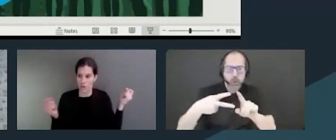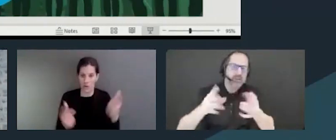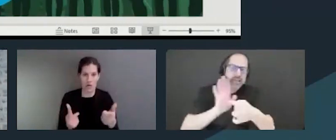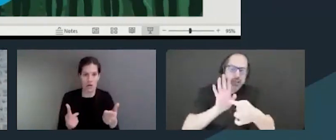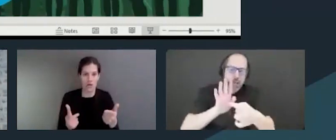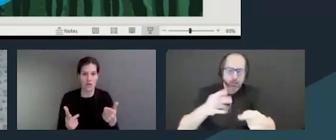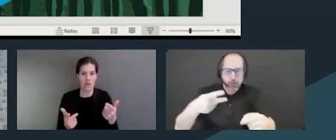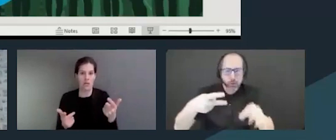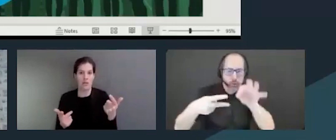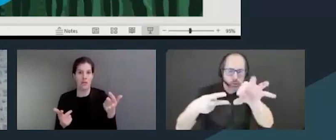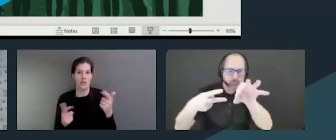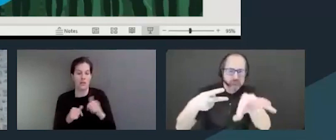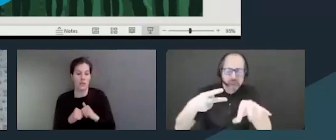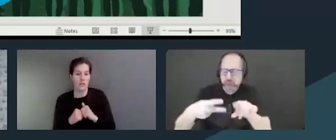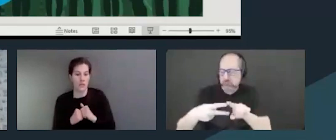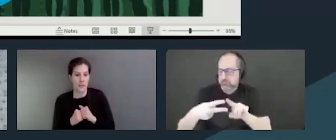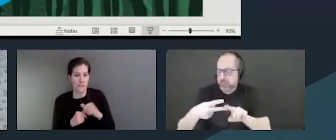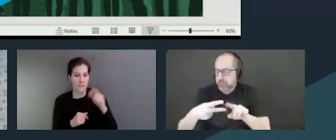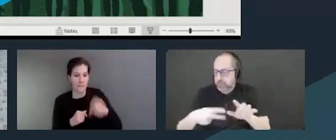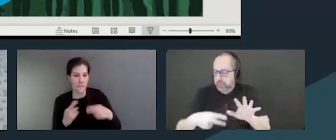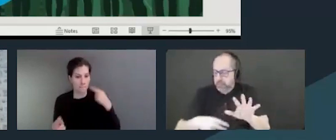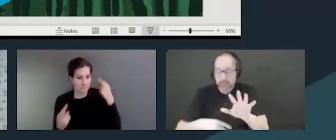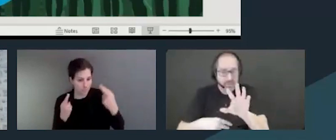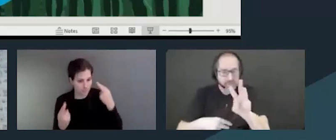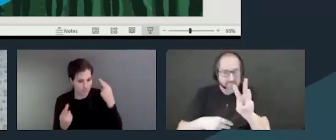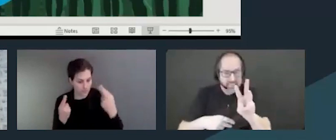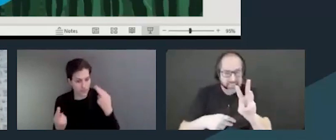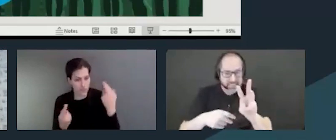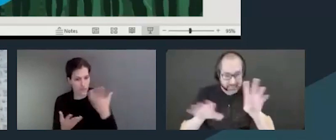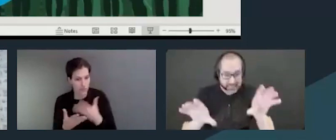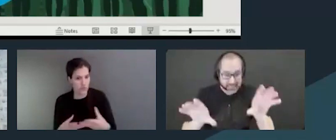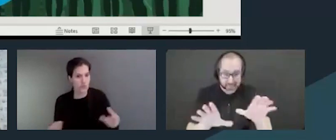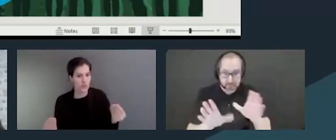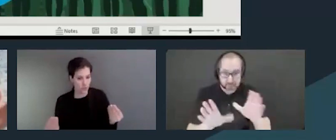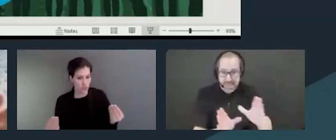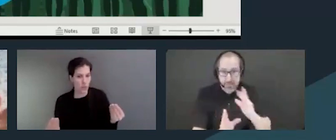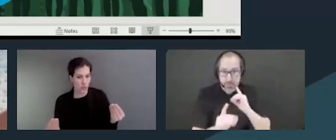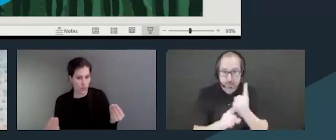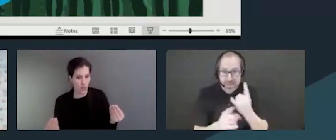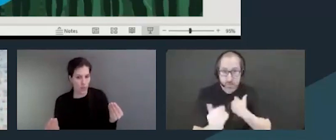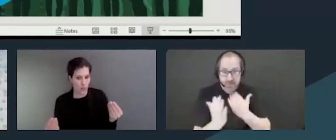Donc, nous avons 56 plans d'action pour le moment